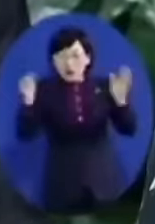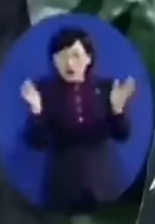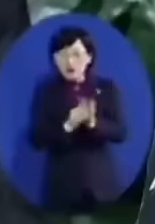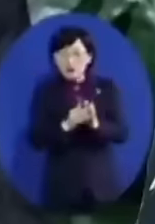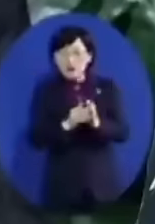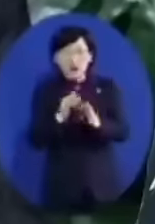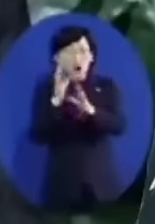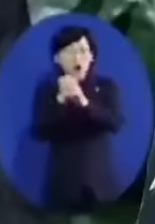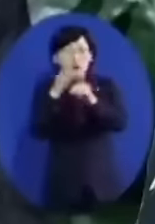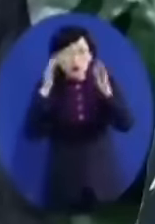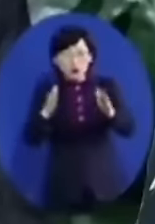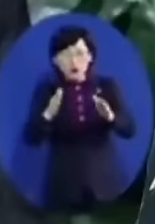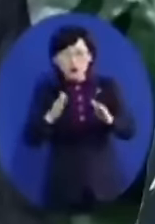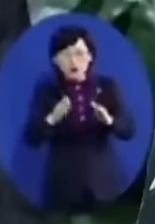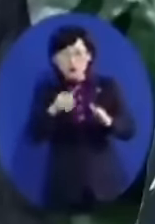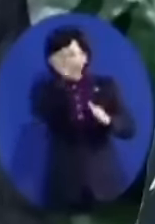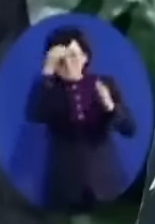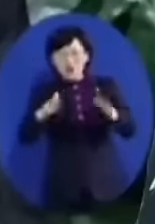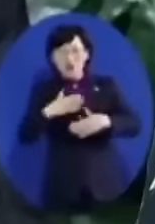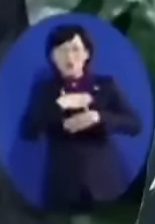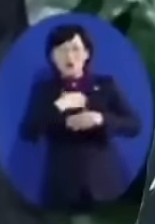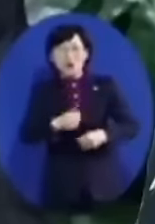일생의 마음의 평안을 느꼈다.